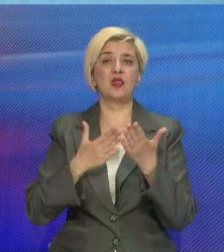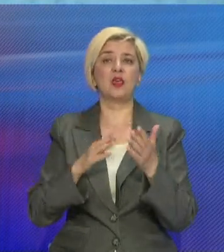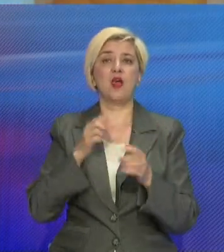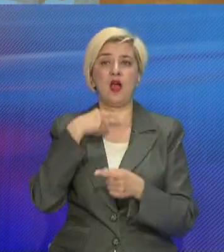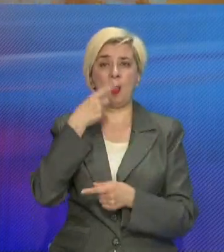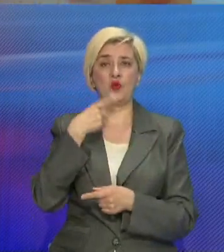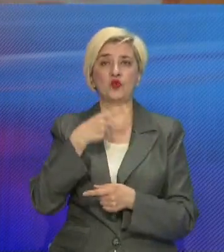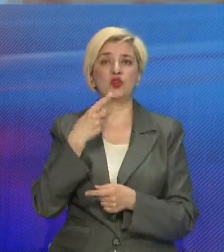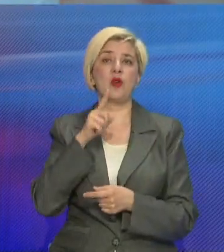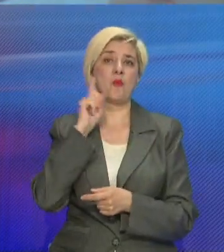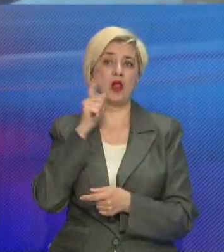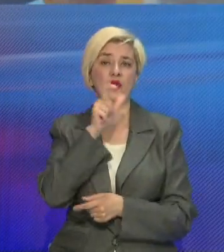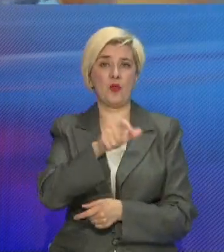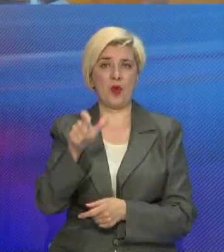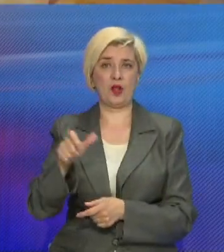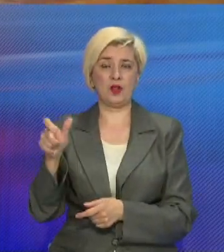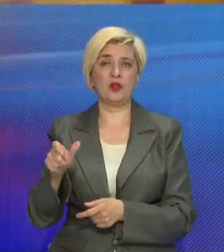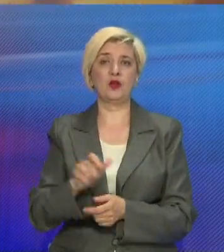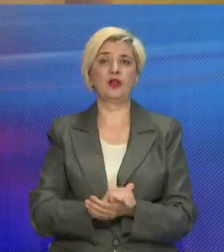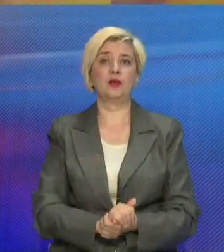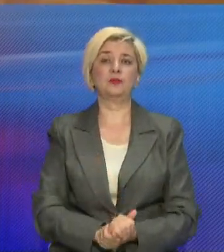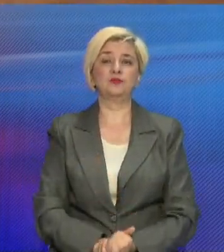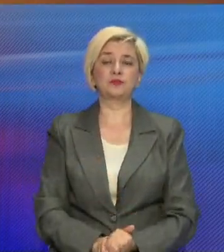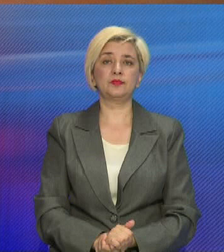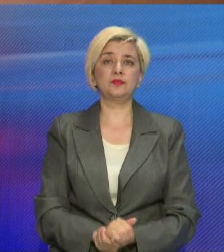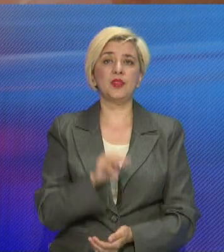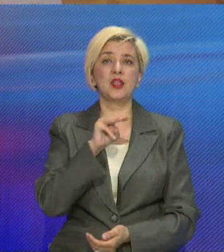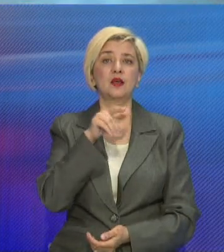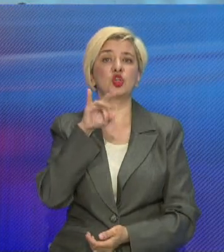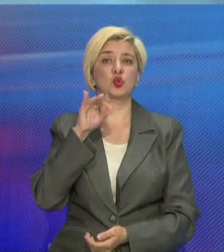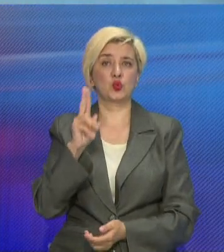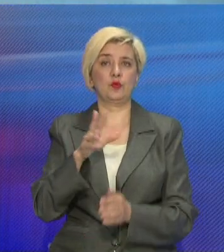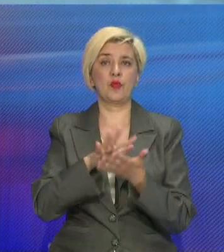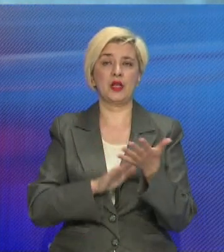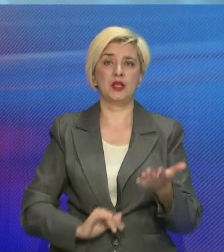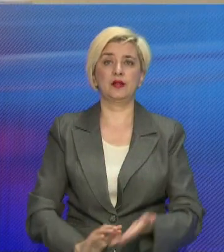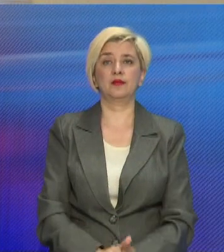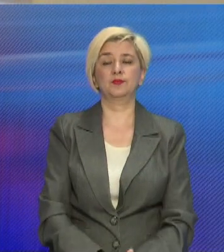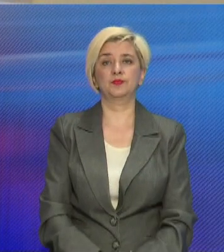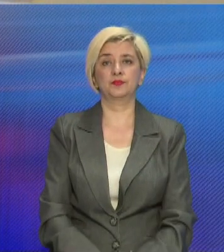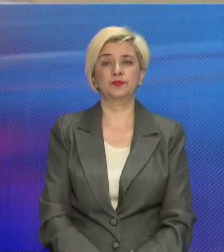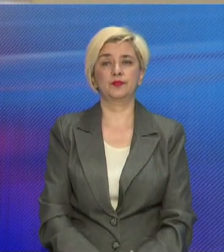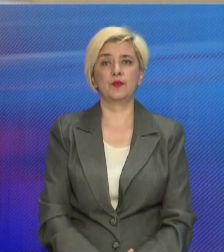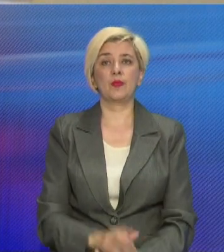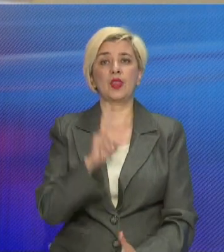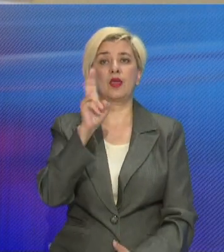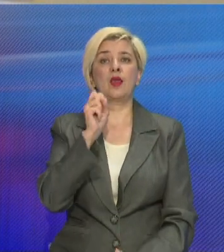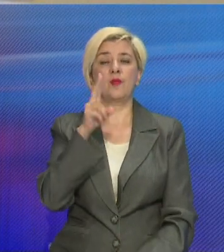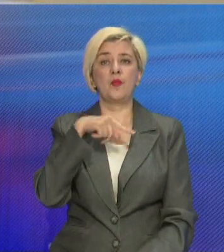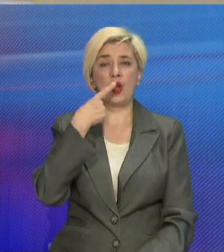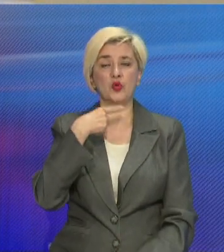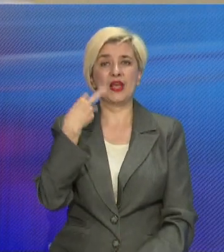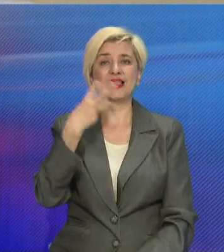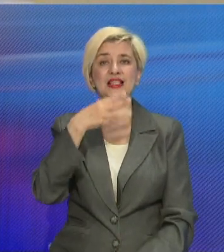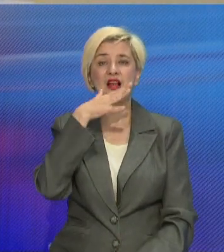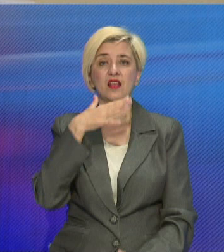молоде покоління – ровесники незалежної Білорусі. Тетяна Гришук протягне. Як прогучало,